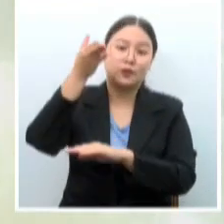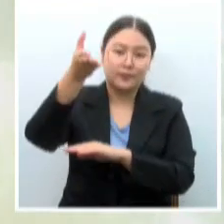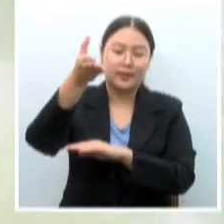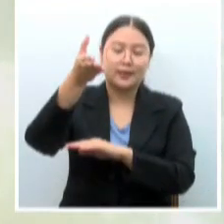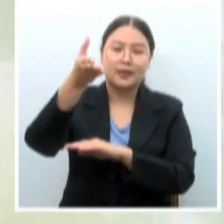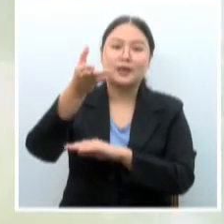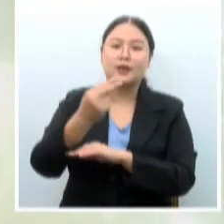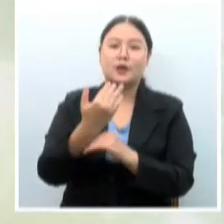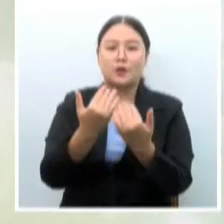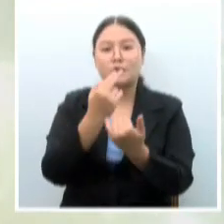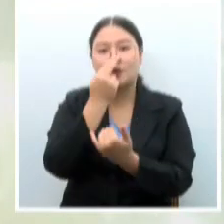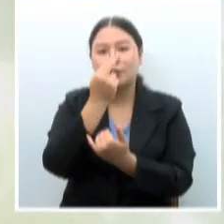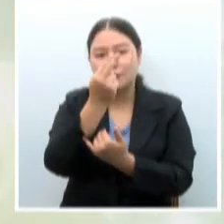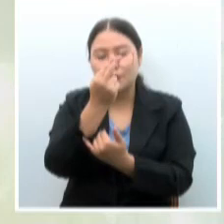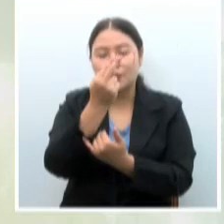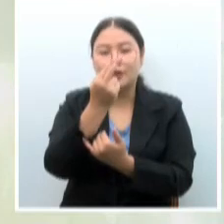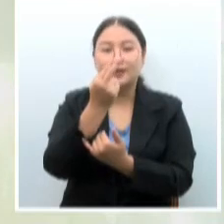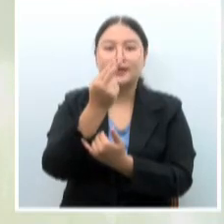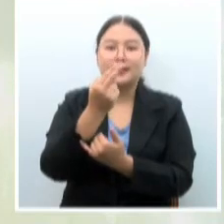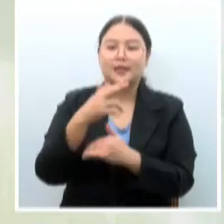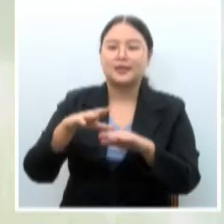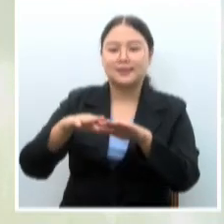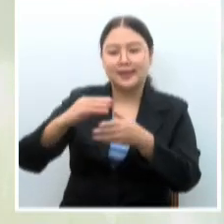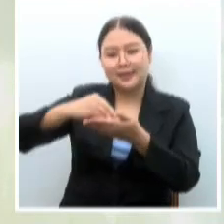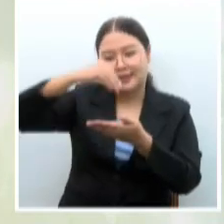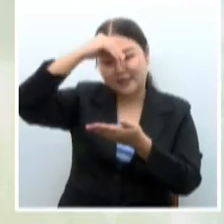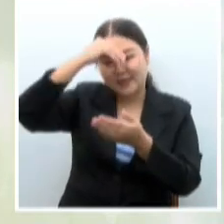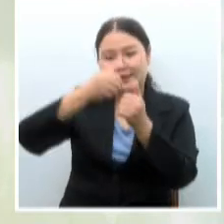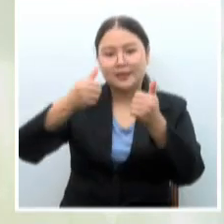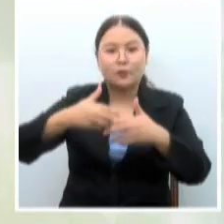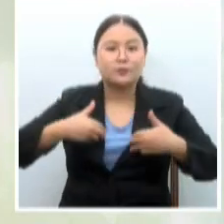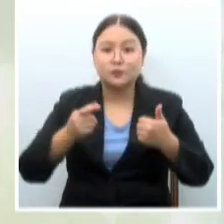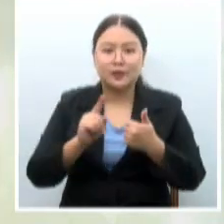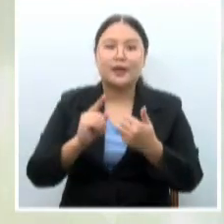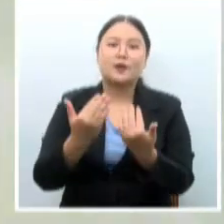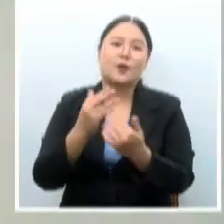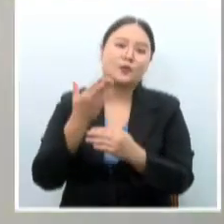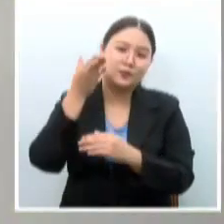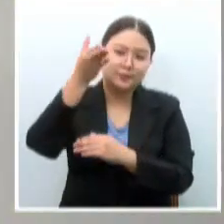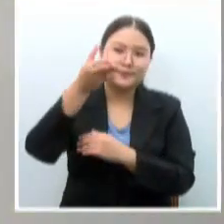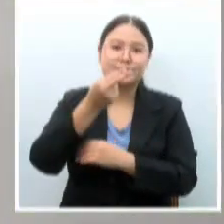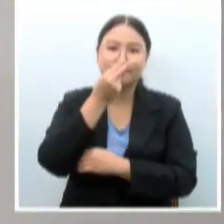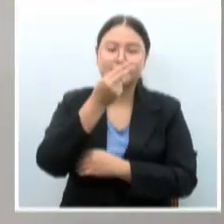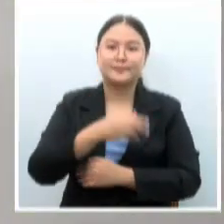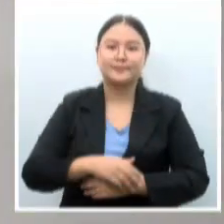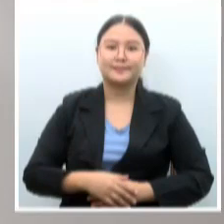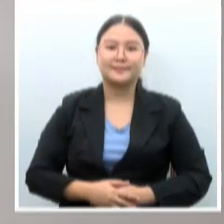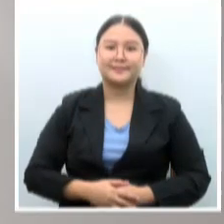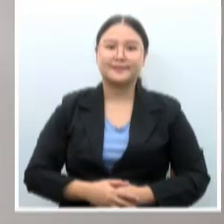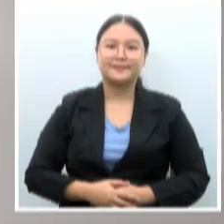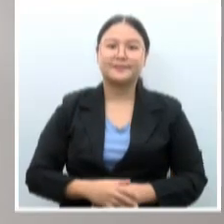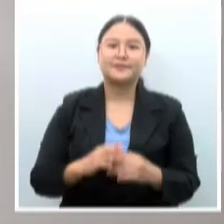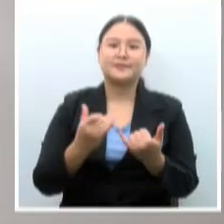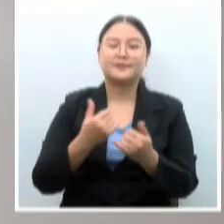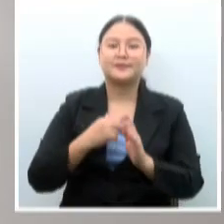ต่อไปว่าอะไรที่จะทำให้เด็กเรียนดีมีความสุขต่อไปค่ะสวัสดีค่ะ ต้องขอขอบพระคุณท่